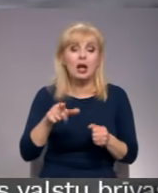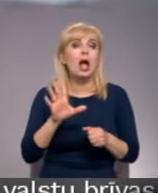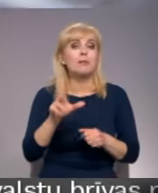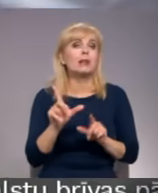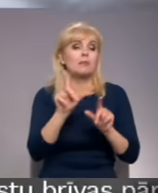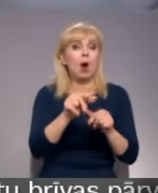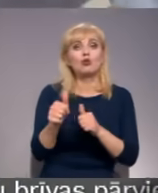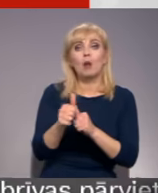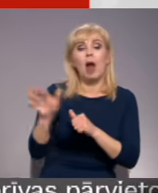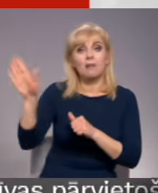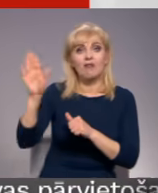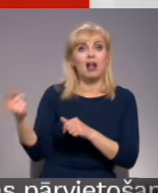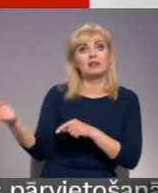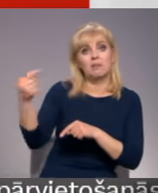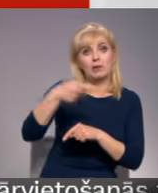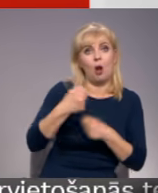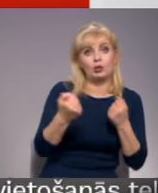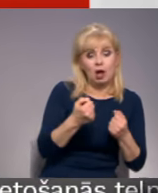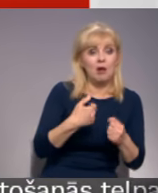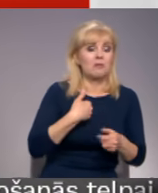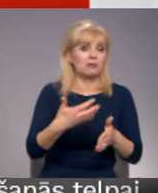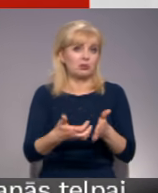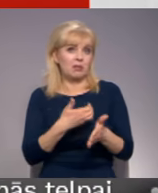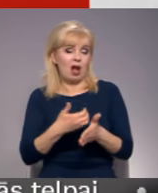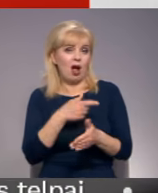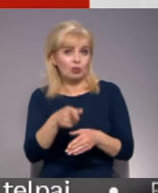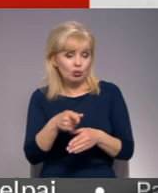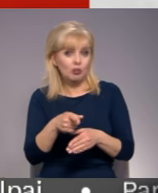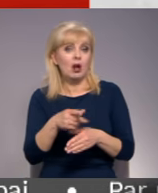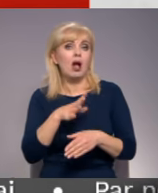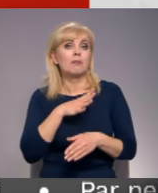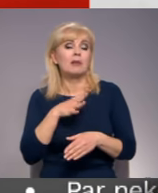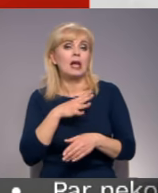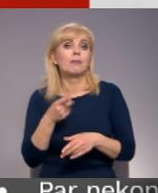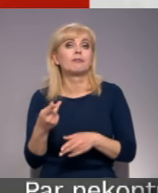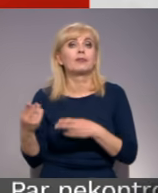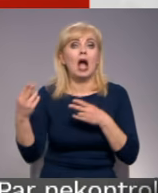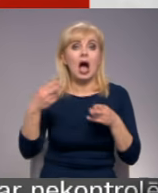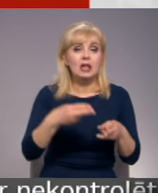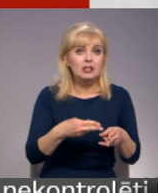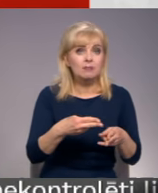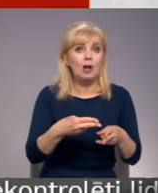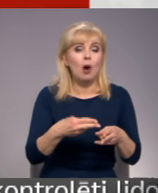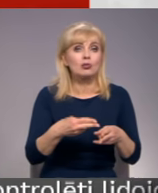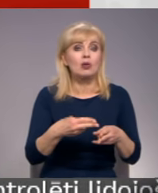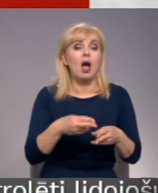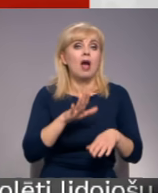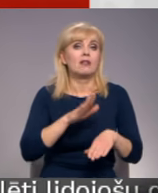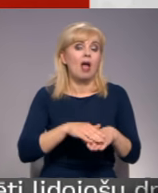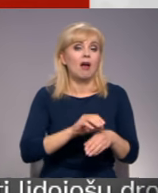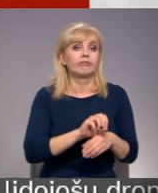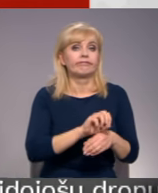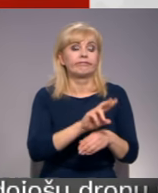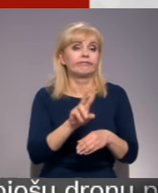strādāt no kaimiņu valsts. Darbinieku netieku pie mūsu darbi, jo viņi atbraucot uz braucot, ka viņam karantīnā jāsā 17